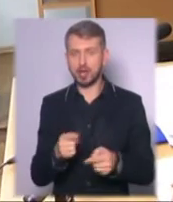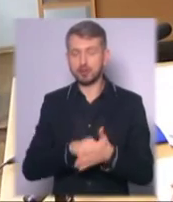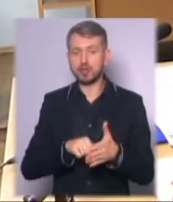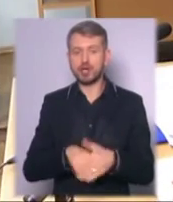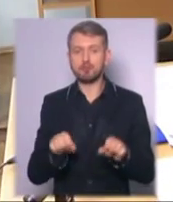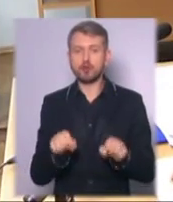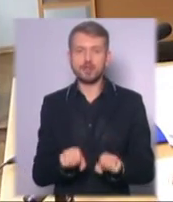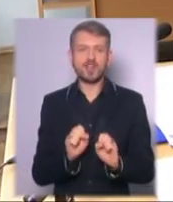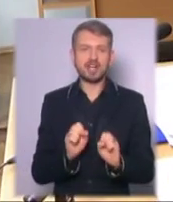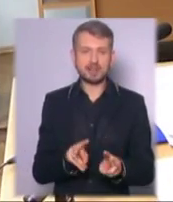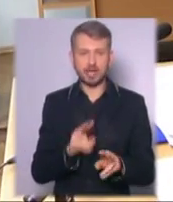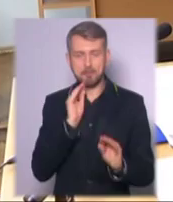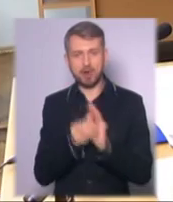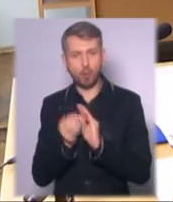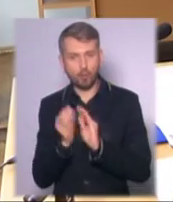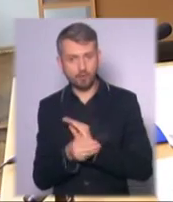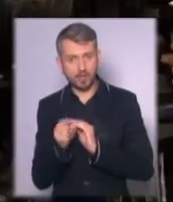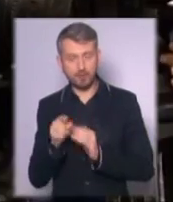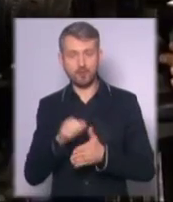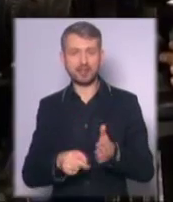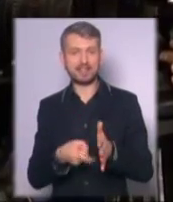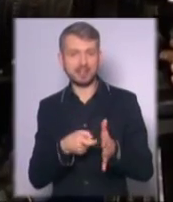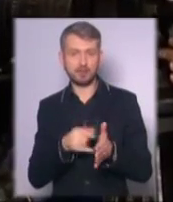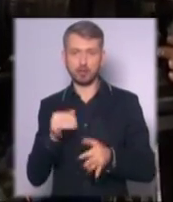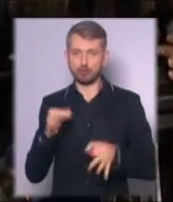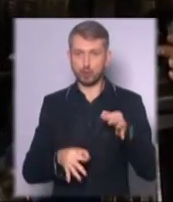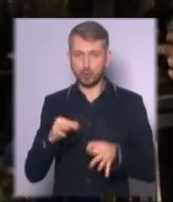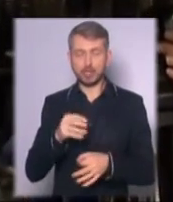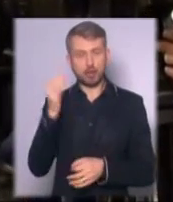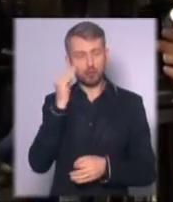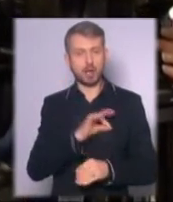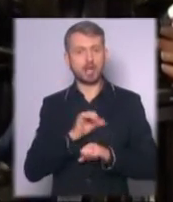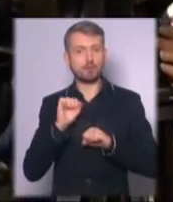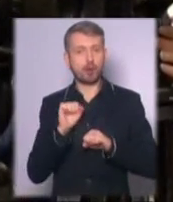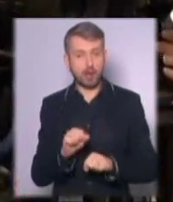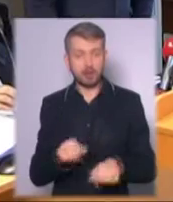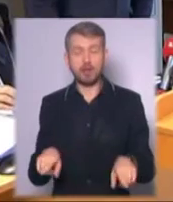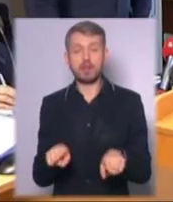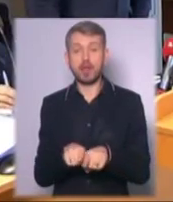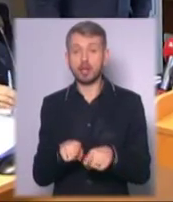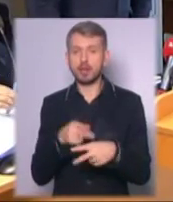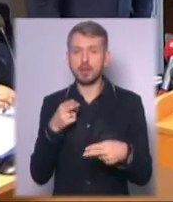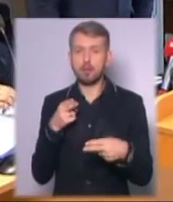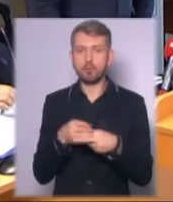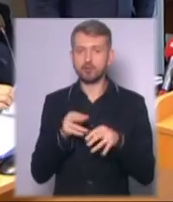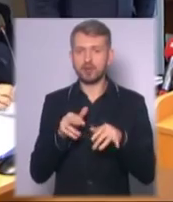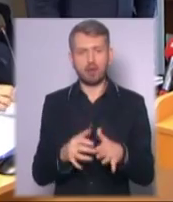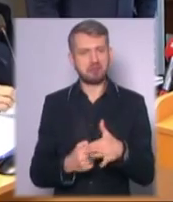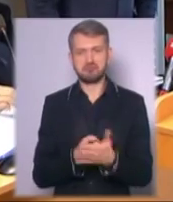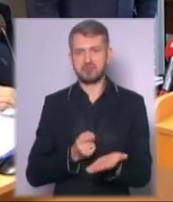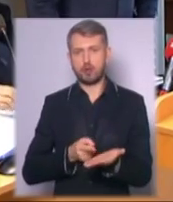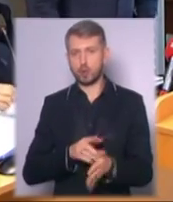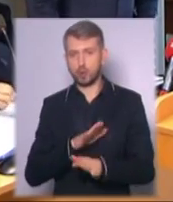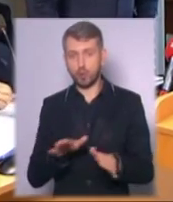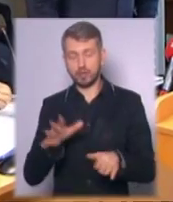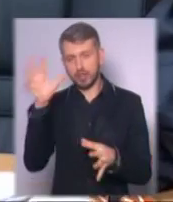ризики переховування Хропачевського від слідства та суду. На думку адвоката підозрюваного, такий запобіжний захід є необґрунтованим. Нагадаю,